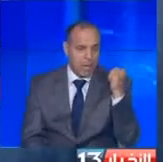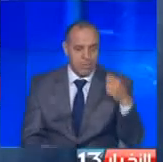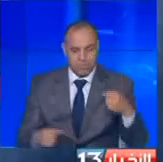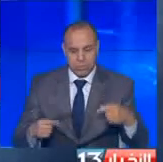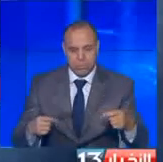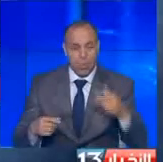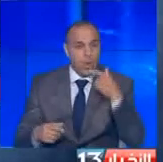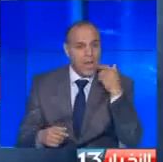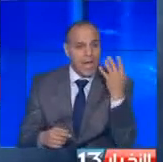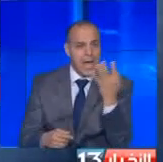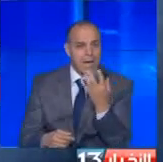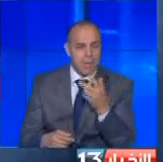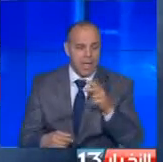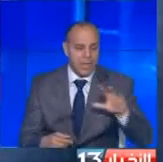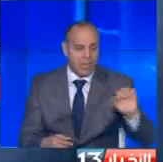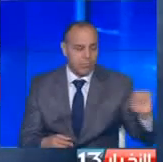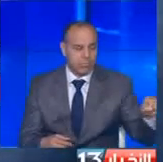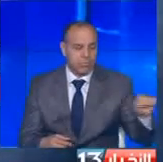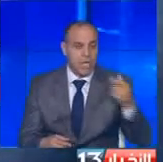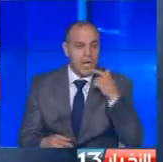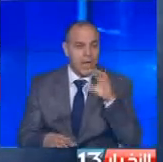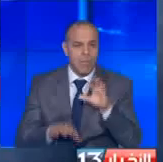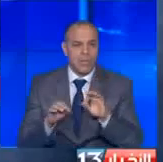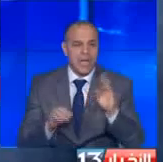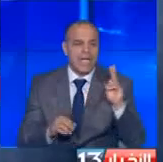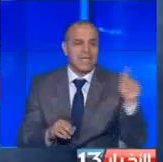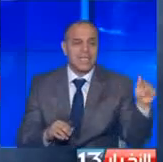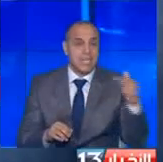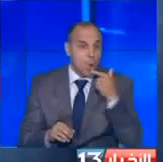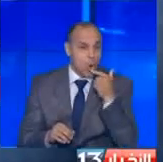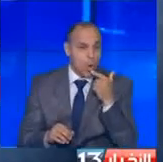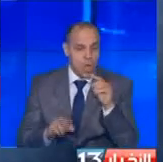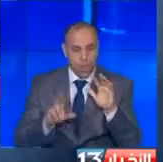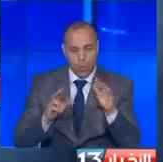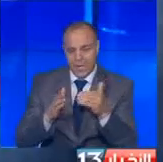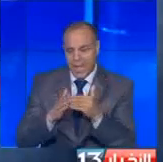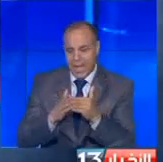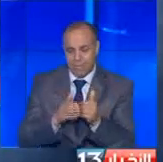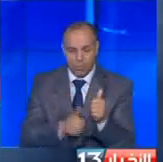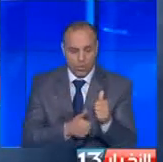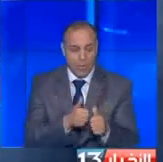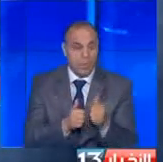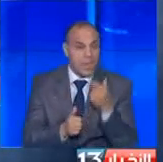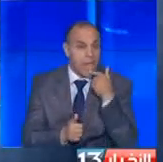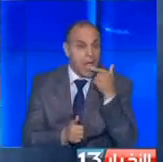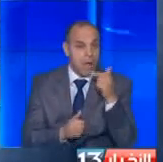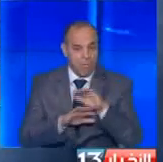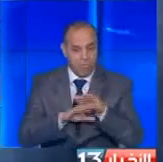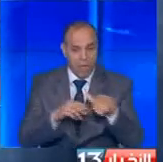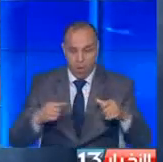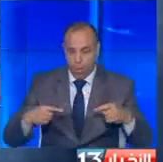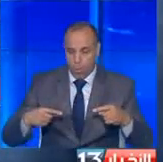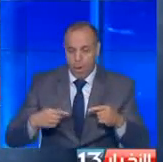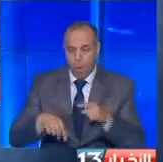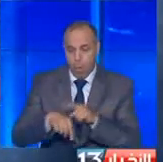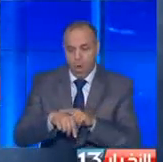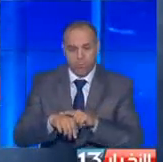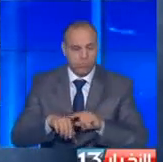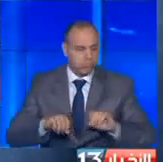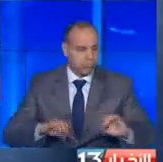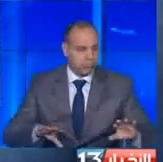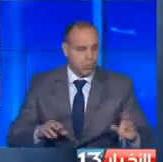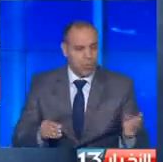بركلات الترجيح 4-3 على منتخب كازاخستان في ثمن نهائي المسابقة، إثر انتهاء المباراة في وقتيها